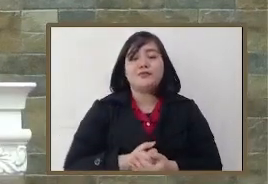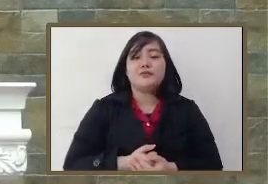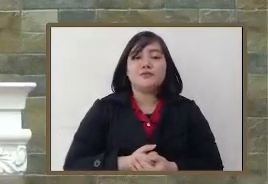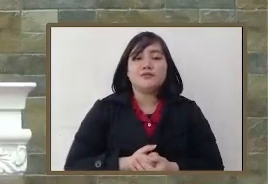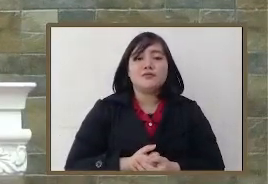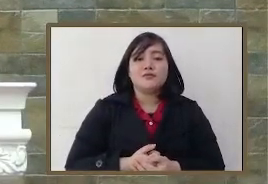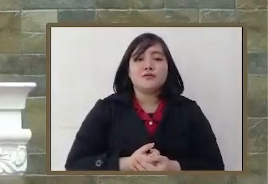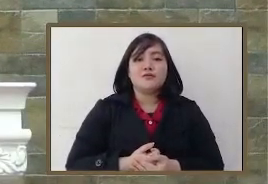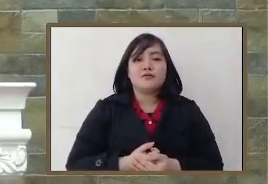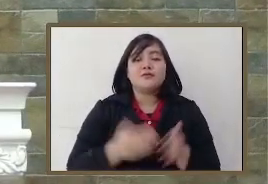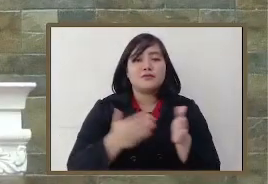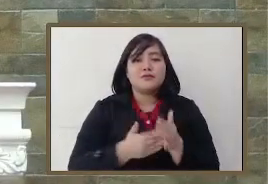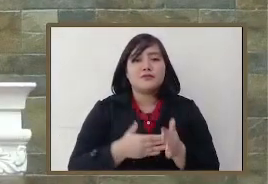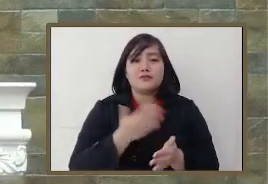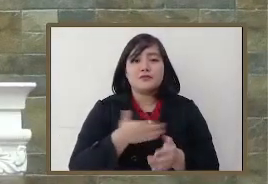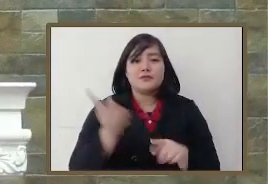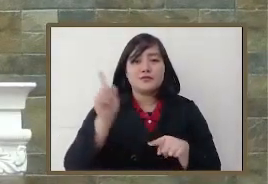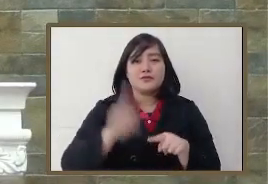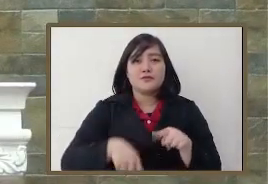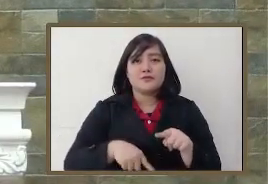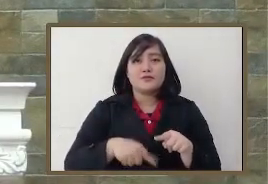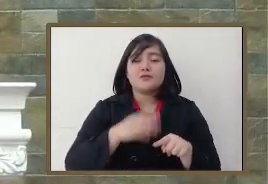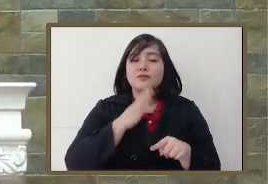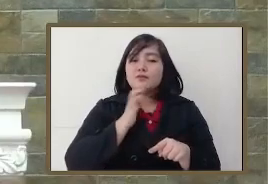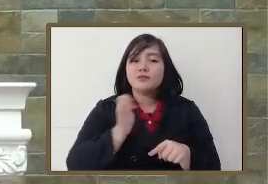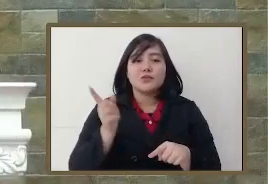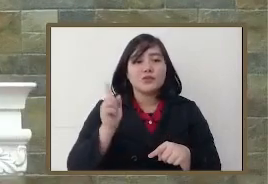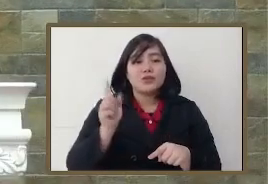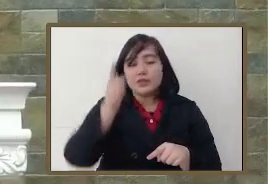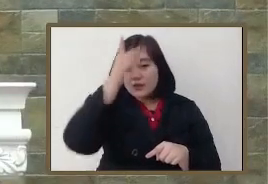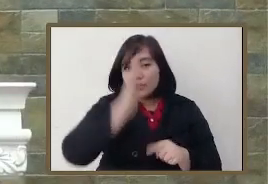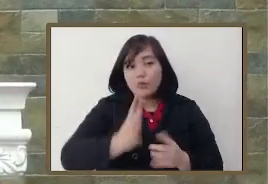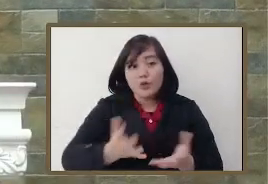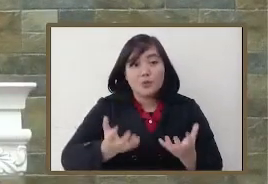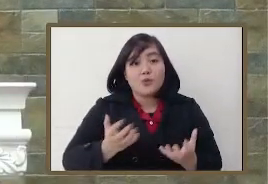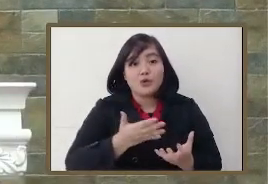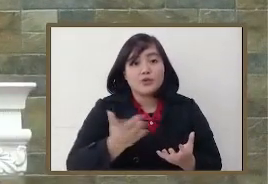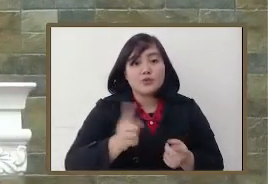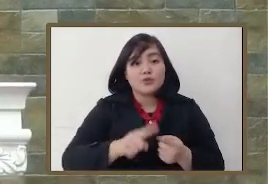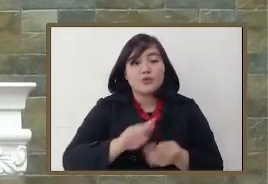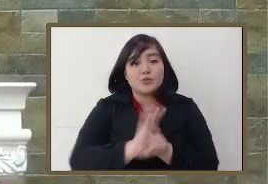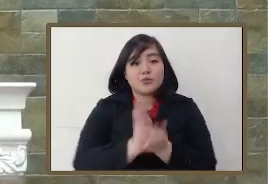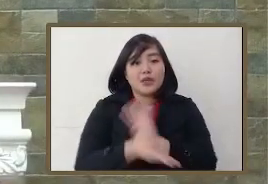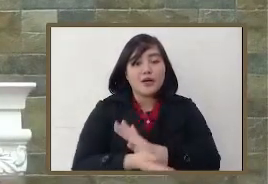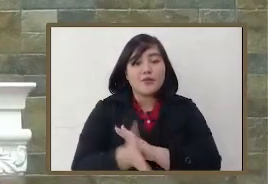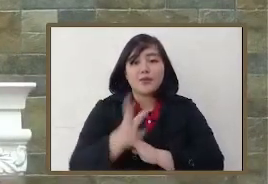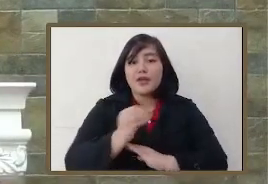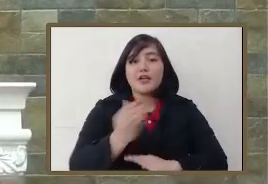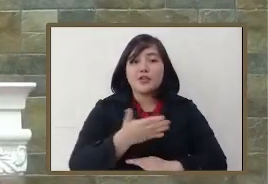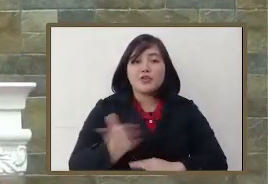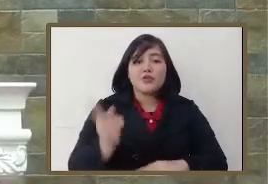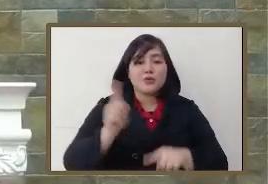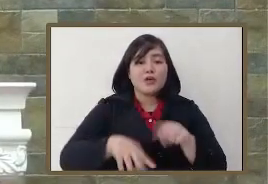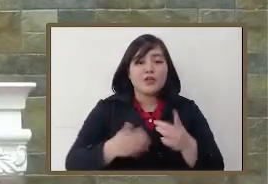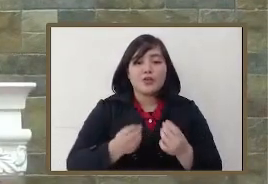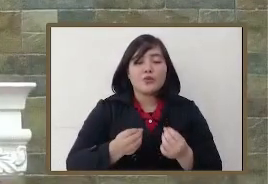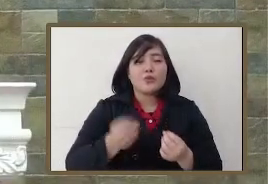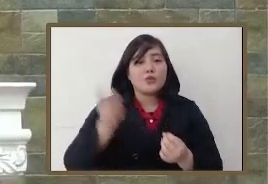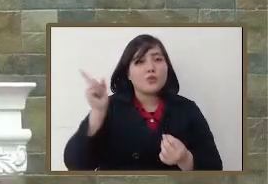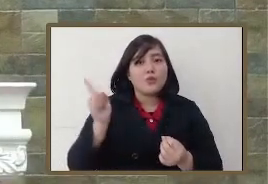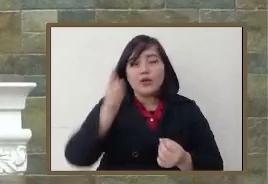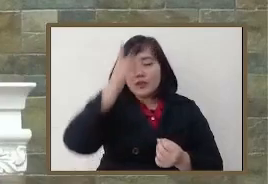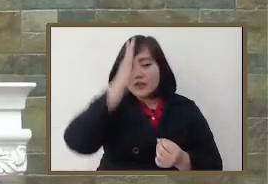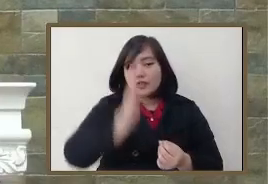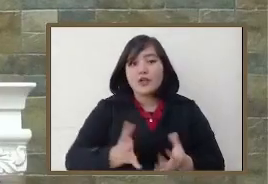You cannot be what God wants you to be, and you cannot do what God wants you to do, and you cannot